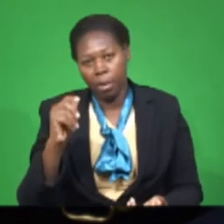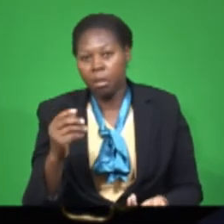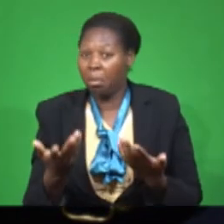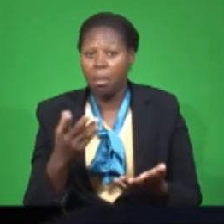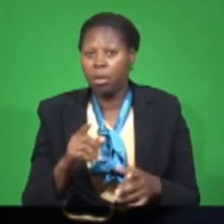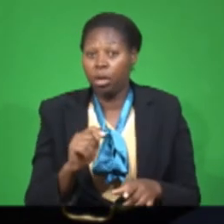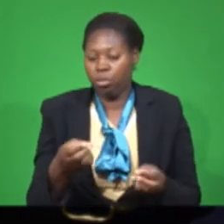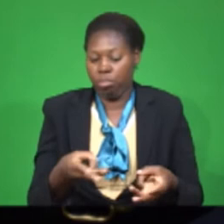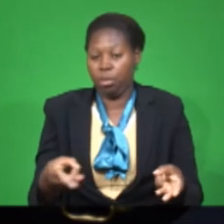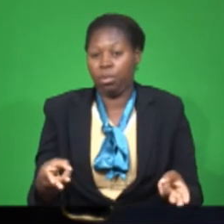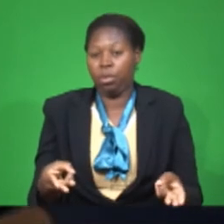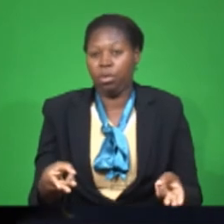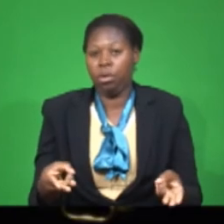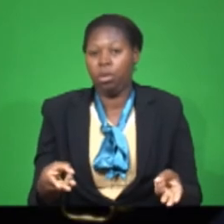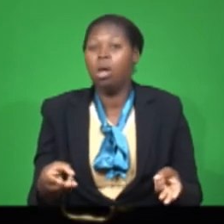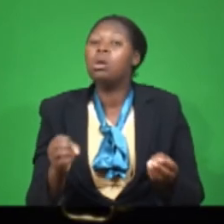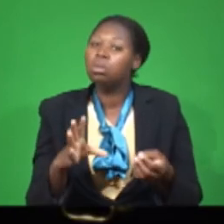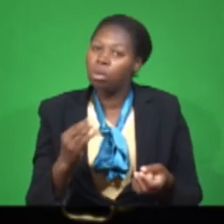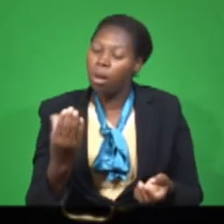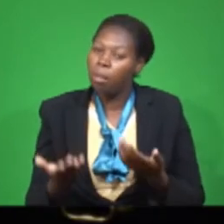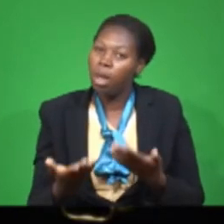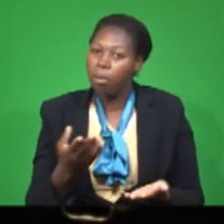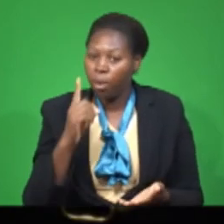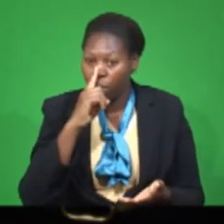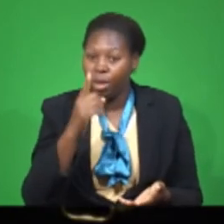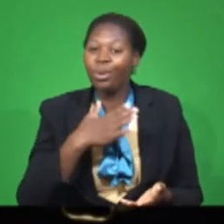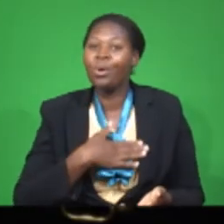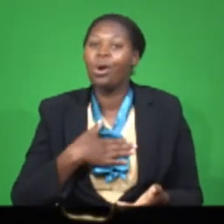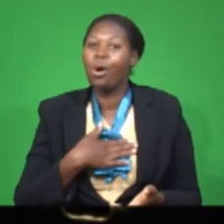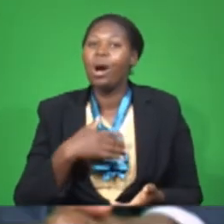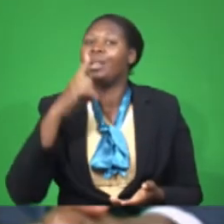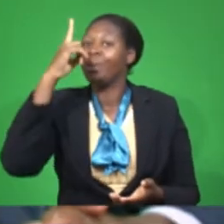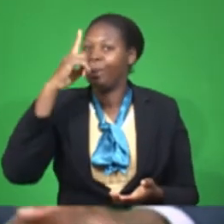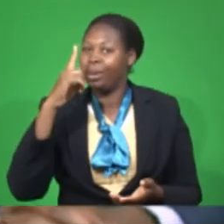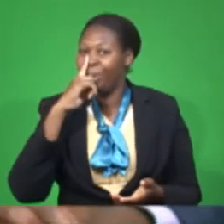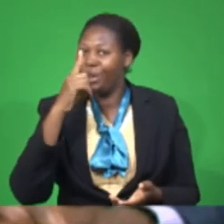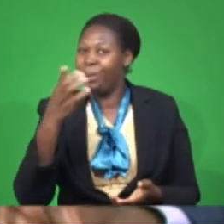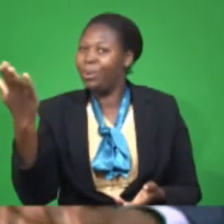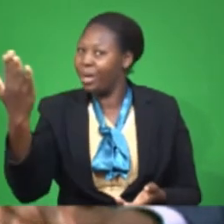Nekuvana. But hazvizere zvekuti wakuda Mwari paunouya chechese inokucheuka kudai.